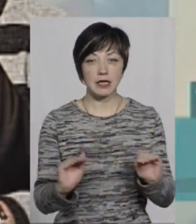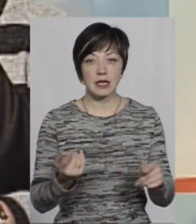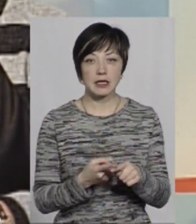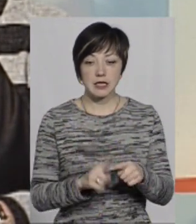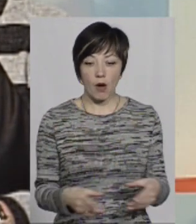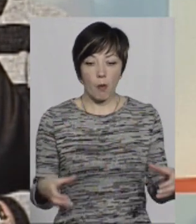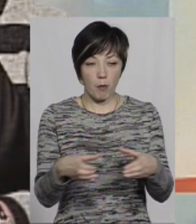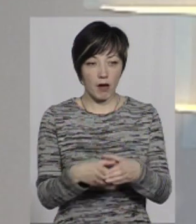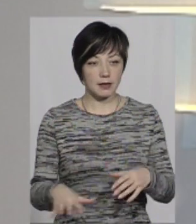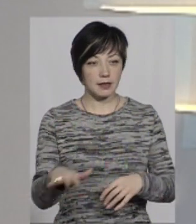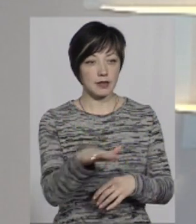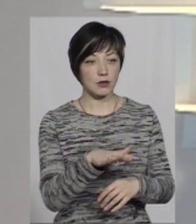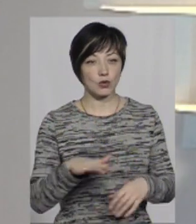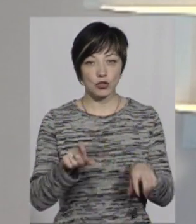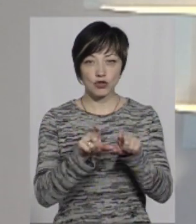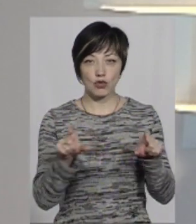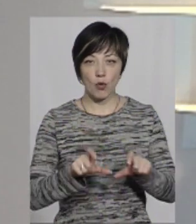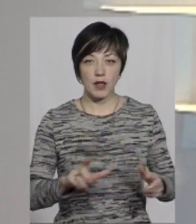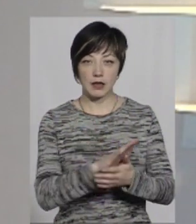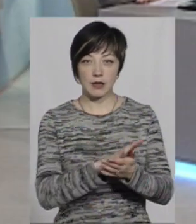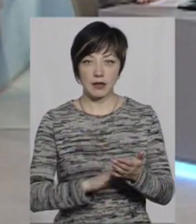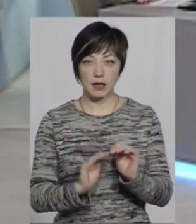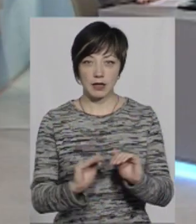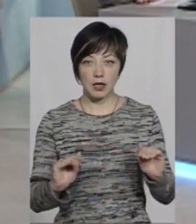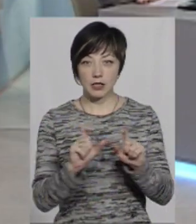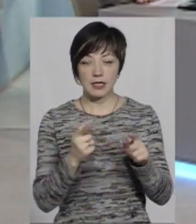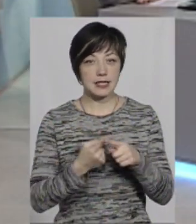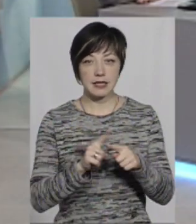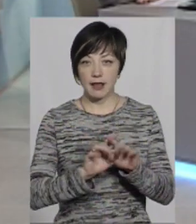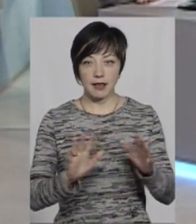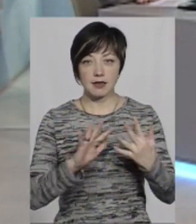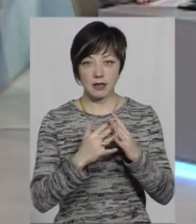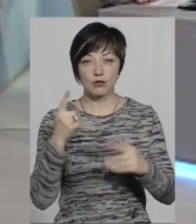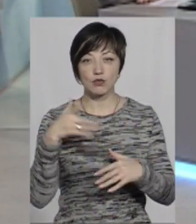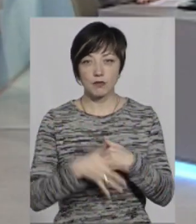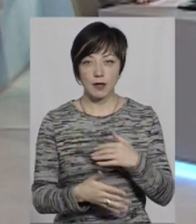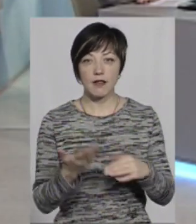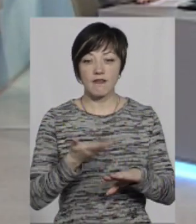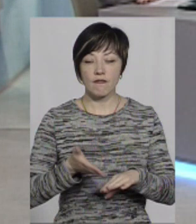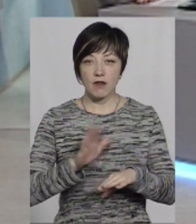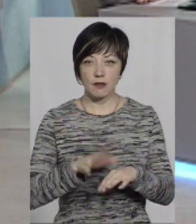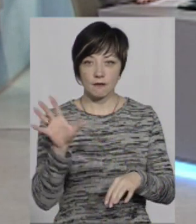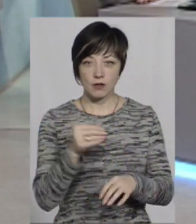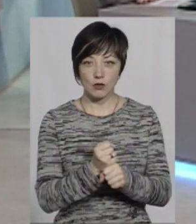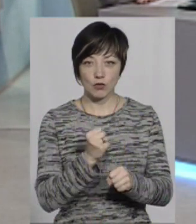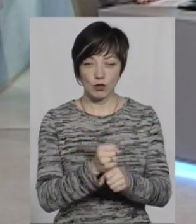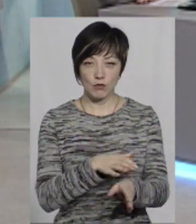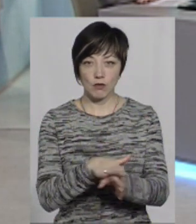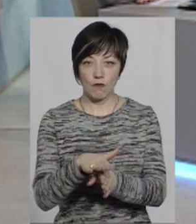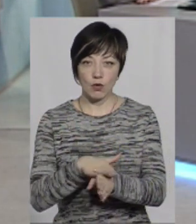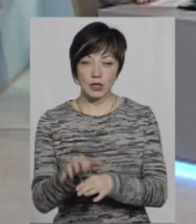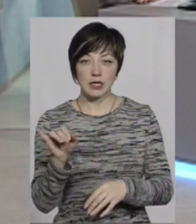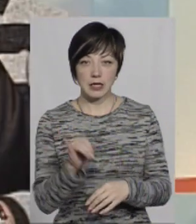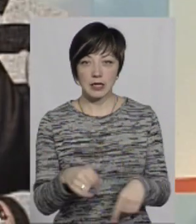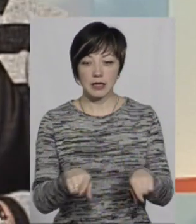Ну, це компактна територія, школи і так далі, дитячі садочки. Це не села, зрозуміло, де важче цю всю роботу проводити. І